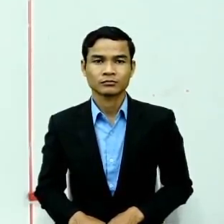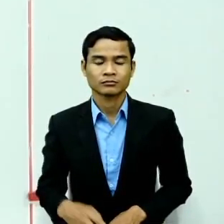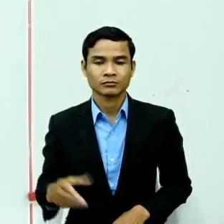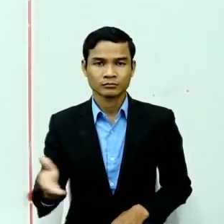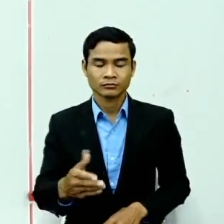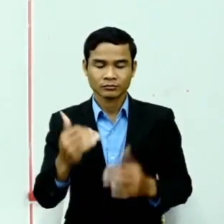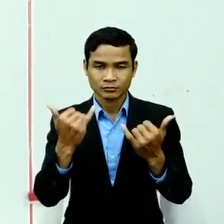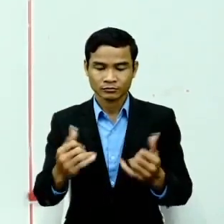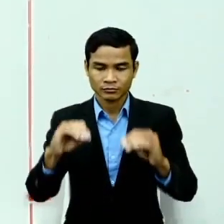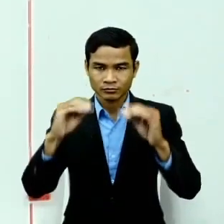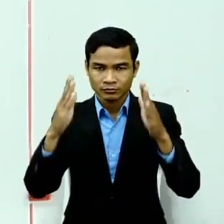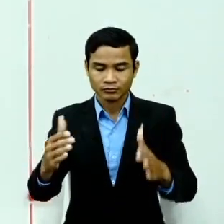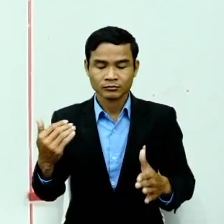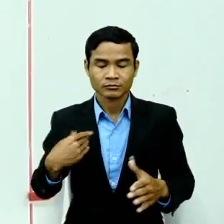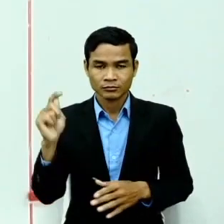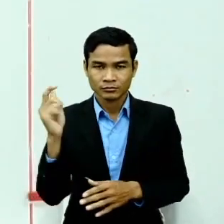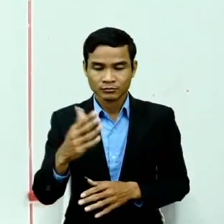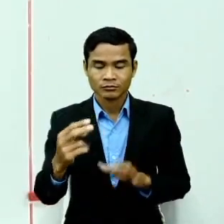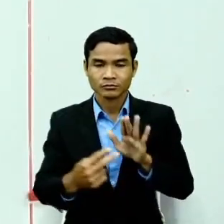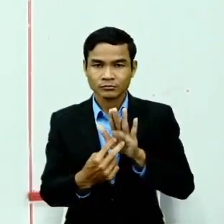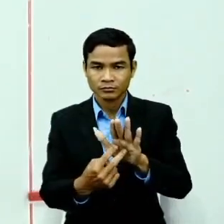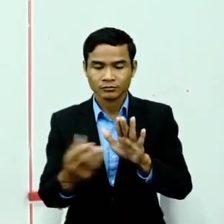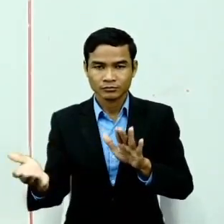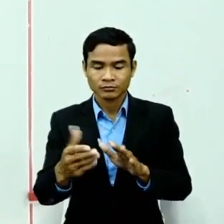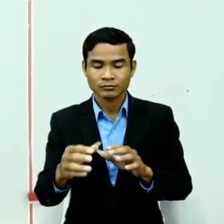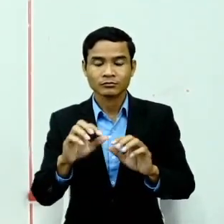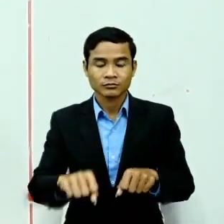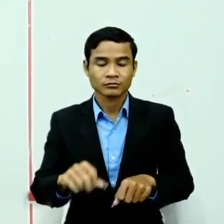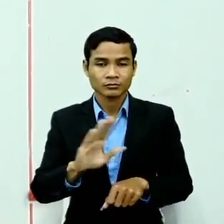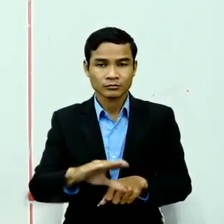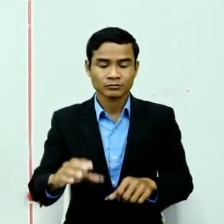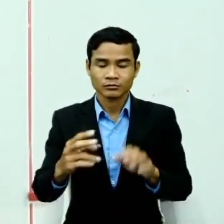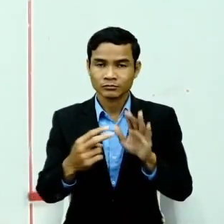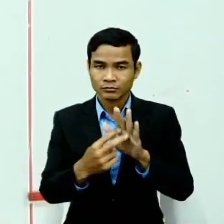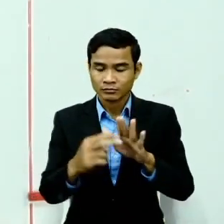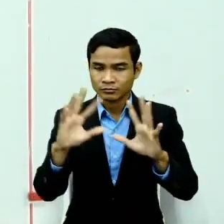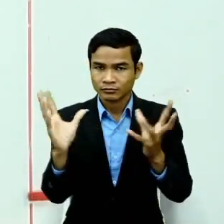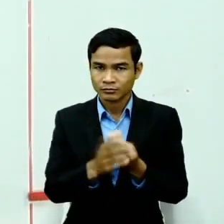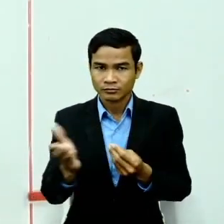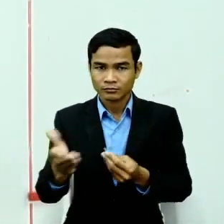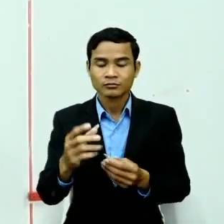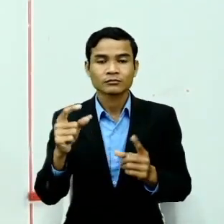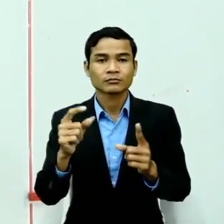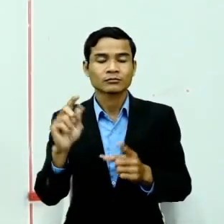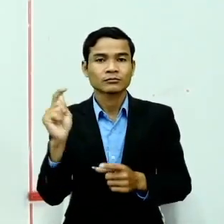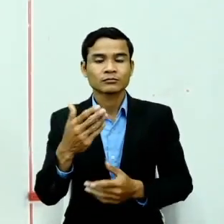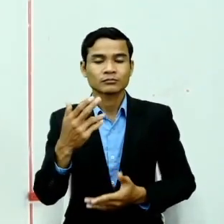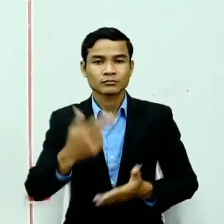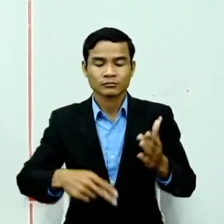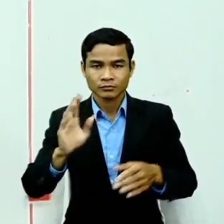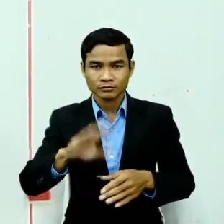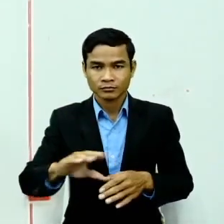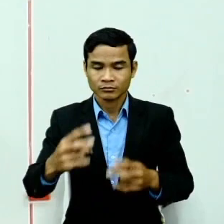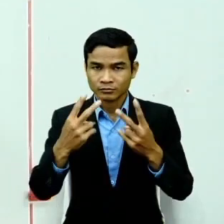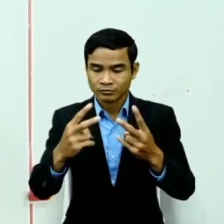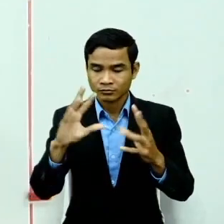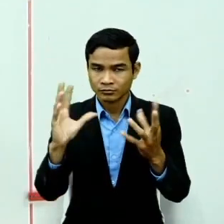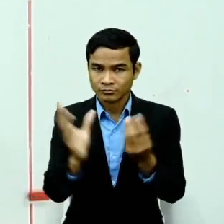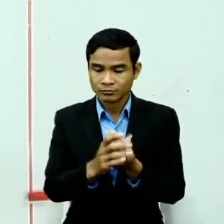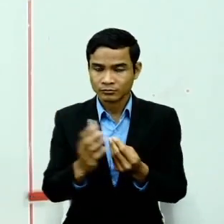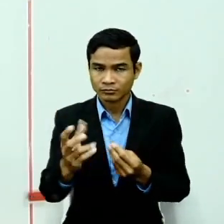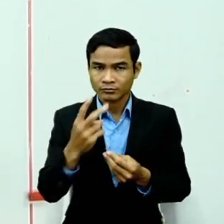ឥឡូវ អ្នក គ្រូ មាន រូប ភាព បង្ហាញ កូន ចា ឥឡូវ កូន កូន ចាំ មើល ទាំង អស់ គ្នា ណា កូន ថា តើ ជា រូប ភាព អ្វី ចា ឥឡូវ កូន មើល ទាំង អស់